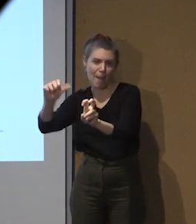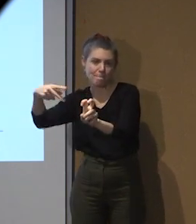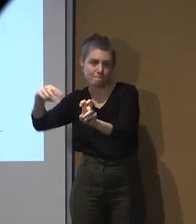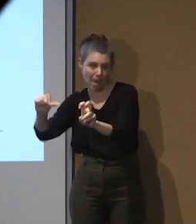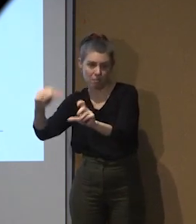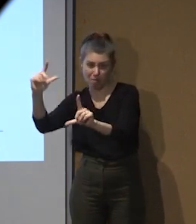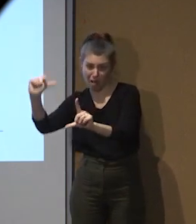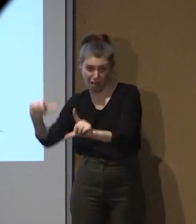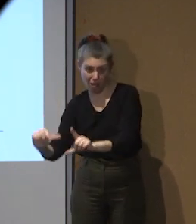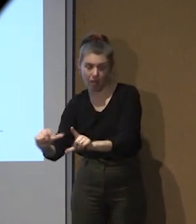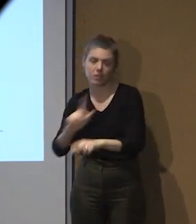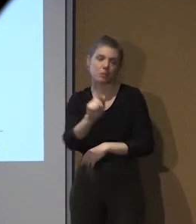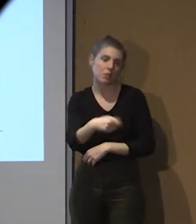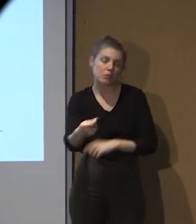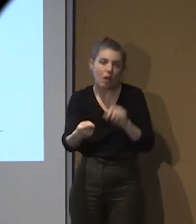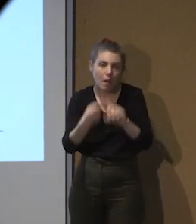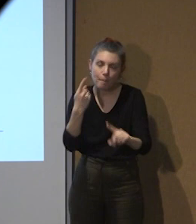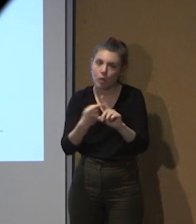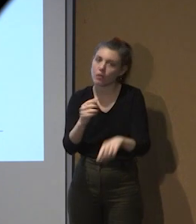Oui, bien sûr, c'est très important. Voilà.